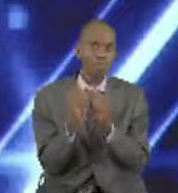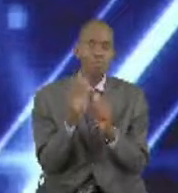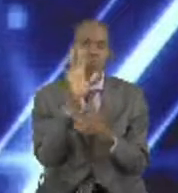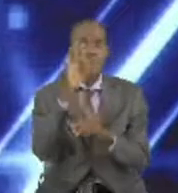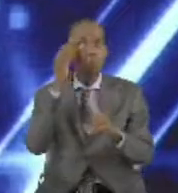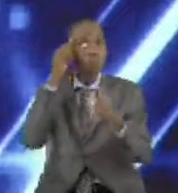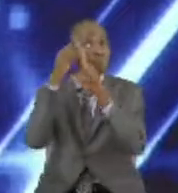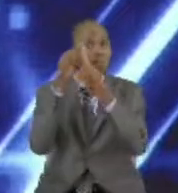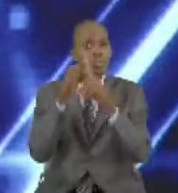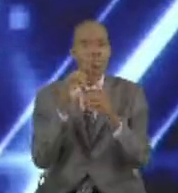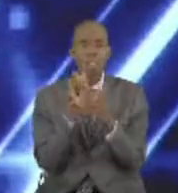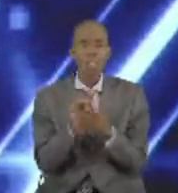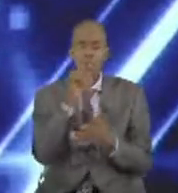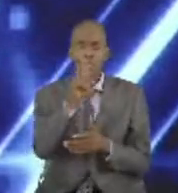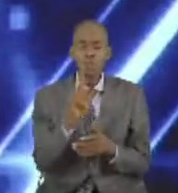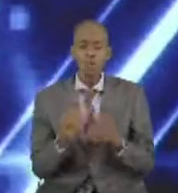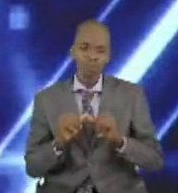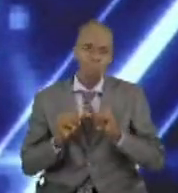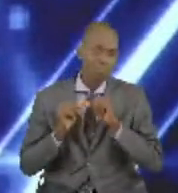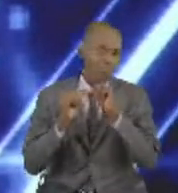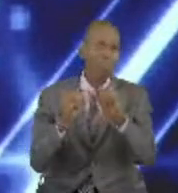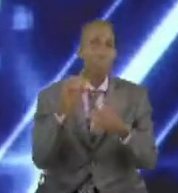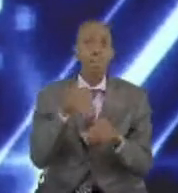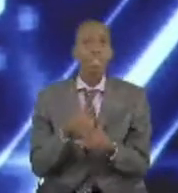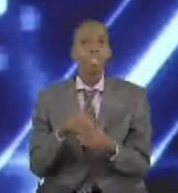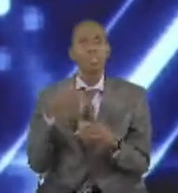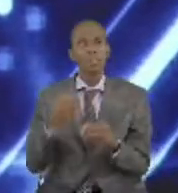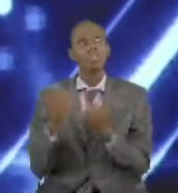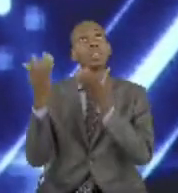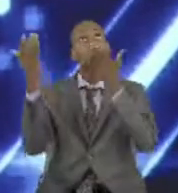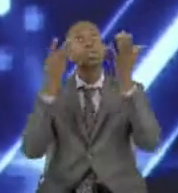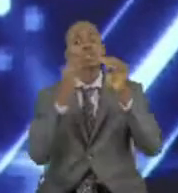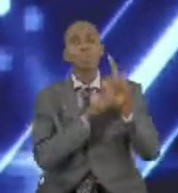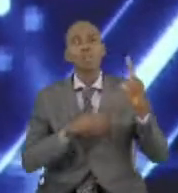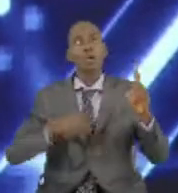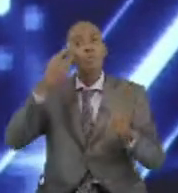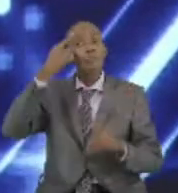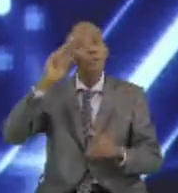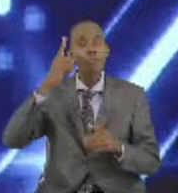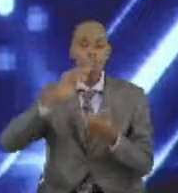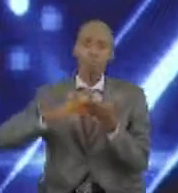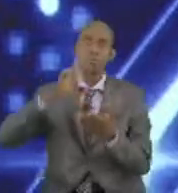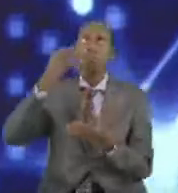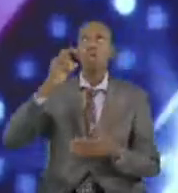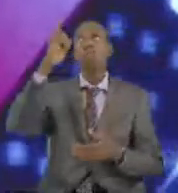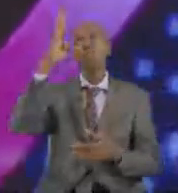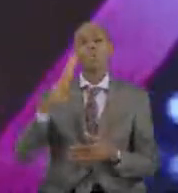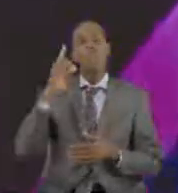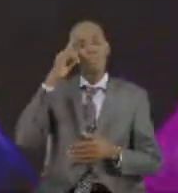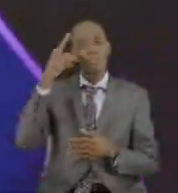seule chose dans laquelle vous persévérez, c'est le service du Seigneur pour la gloire de Dieu, pour la